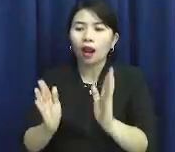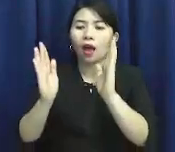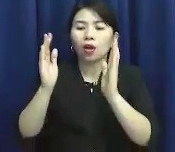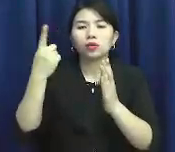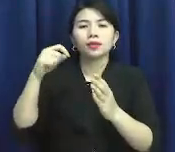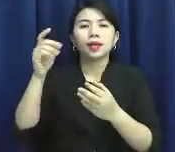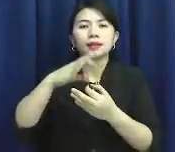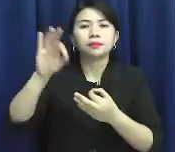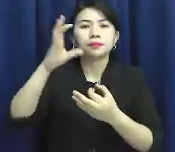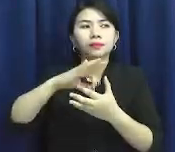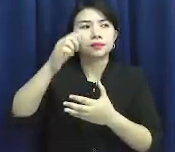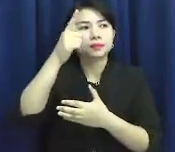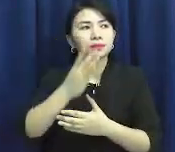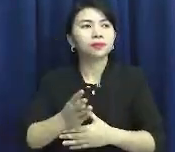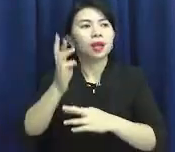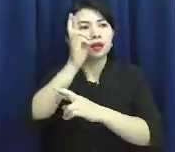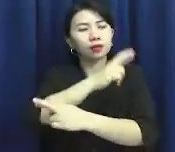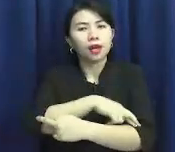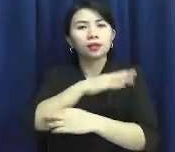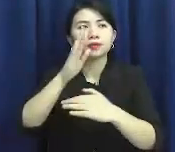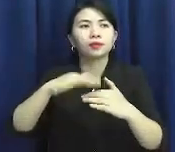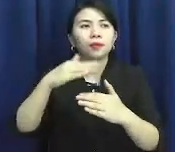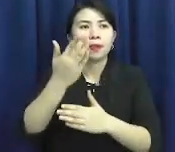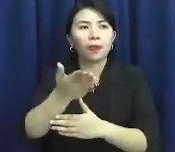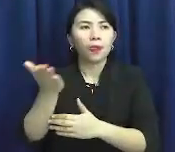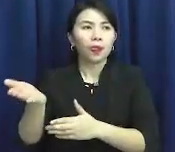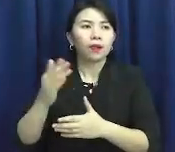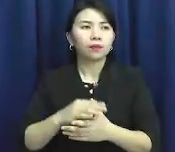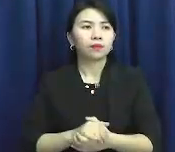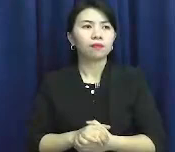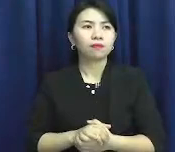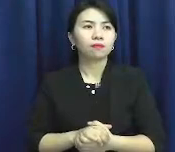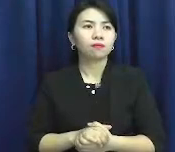upon you. Alam nyo, totoo po yan, mga kapatid.